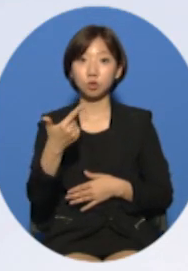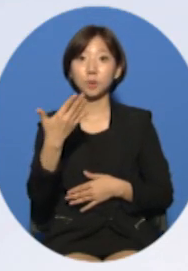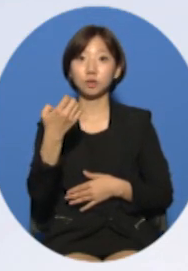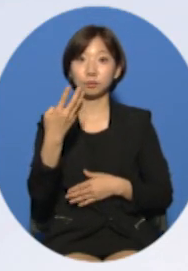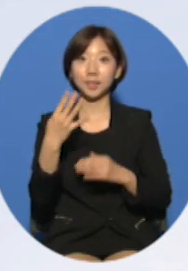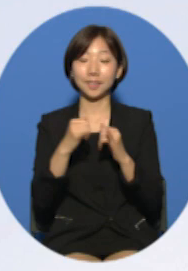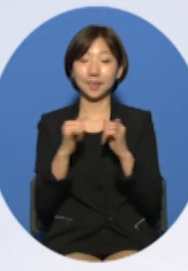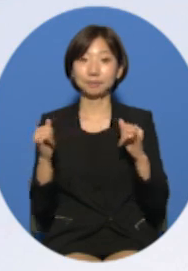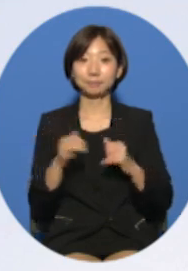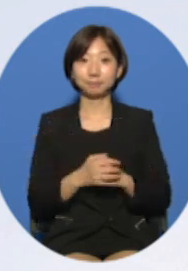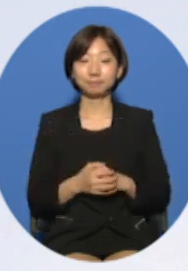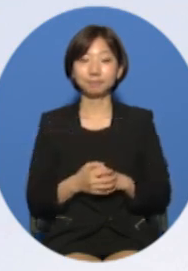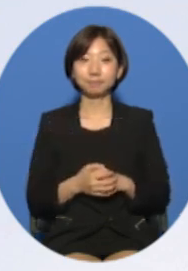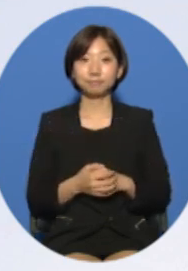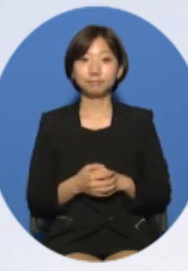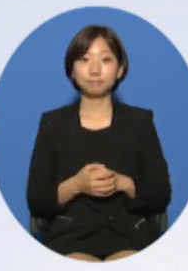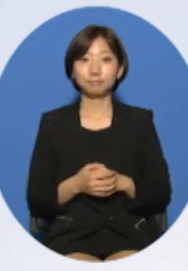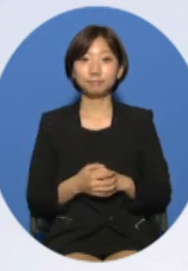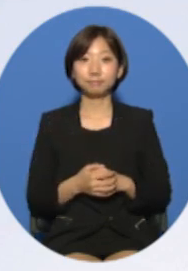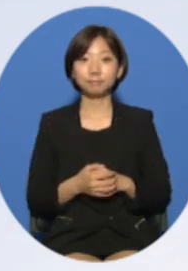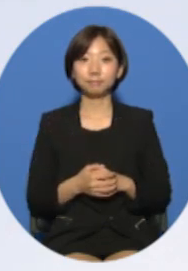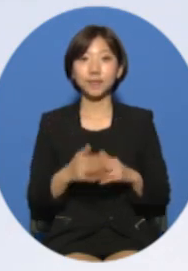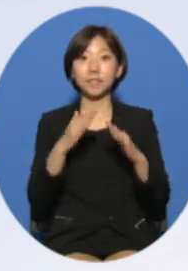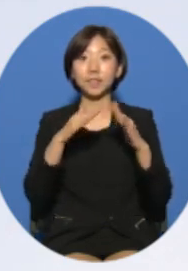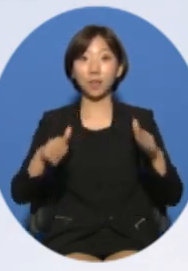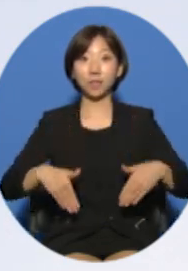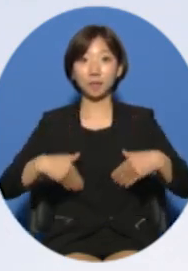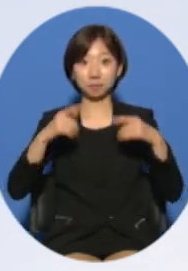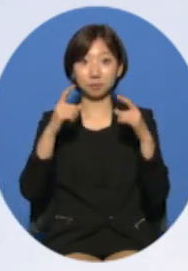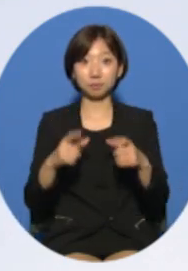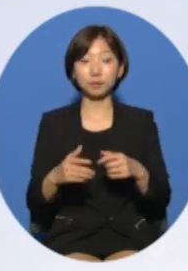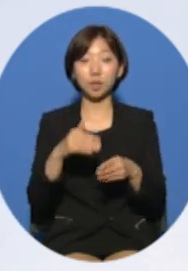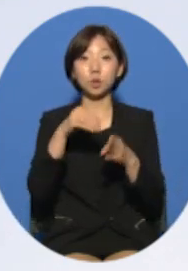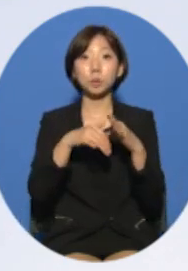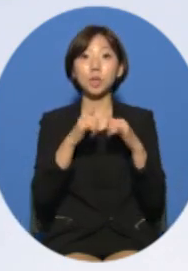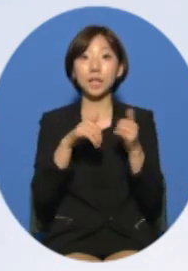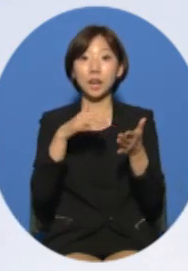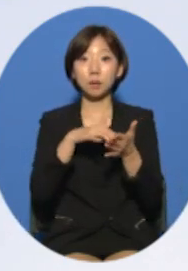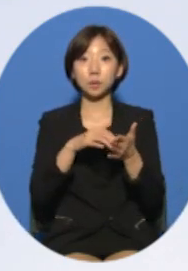48만 2,694명입니다. 다음 전남 지역입니다. 투표자 수